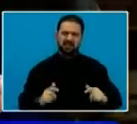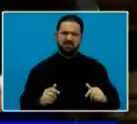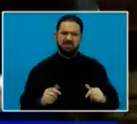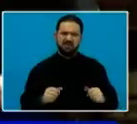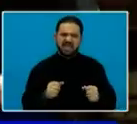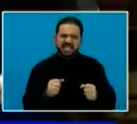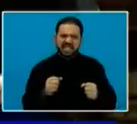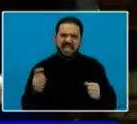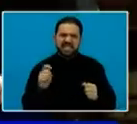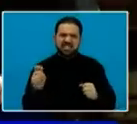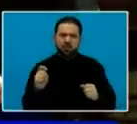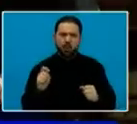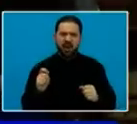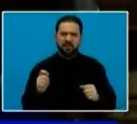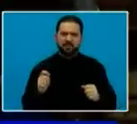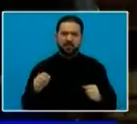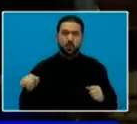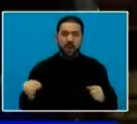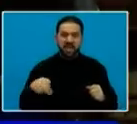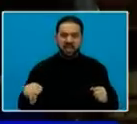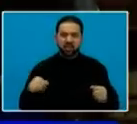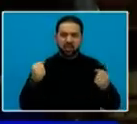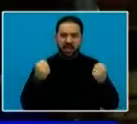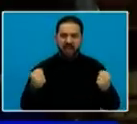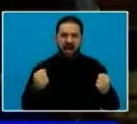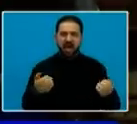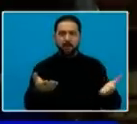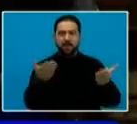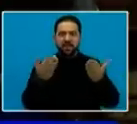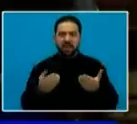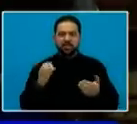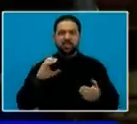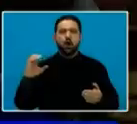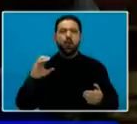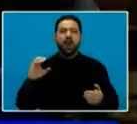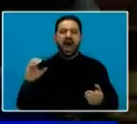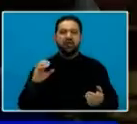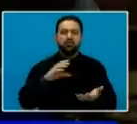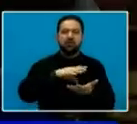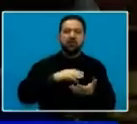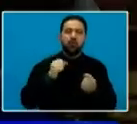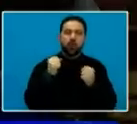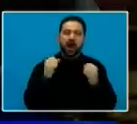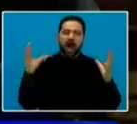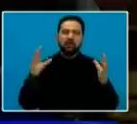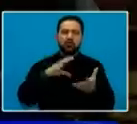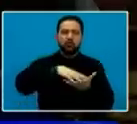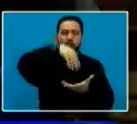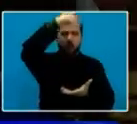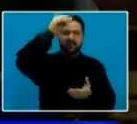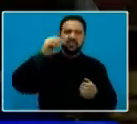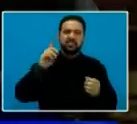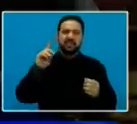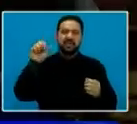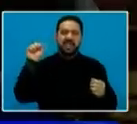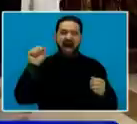iată, nădejdea tare îți dă și curajul. De fapt, aceea e culmea. Toți ne nădăjduim. Da, Doamne,